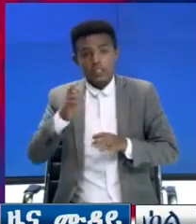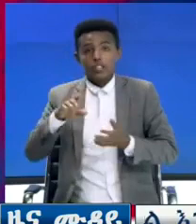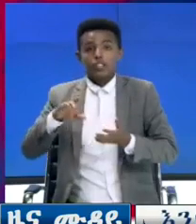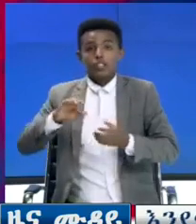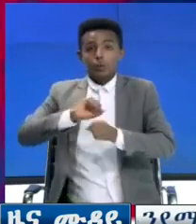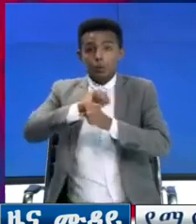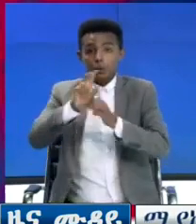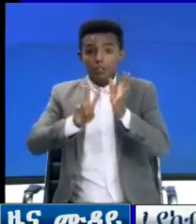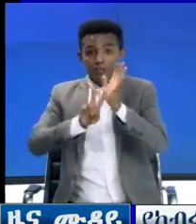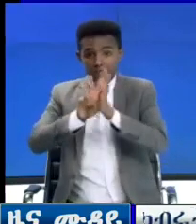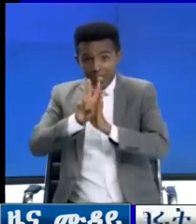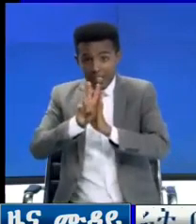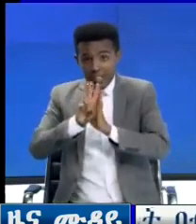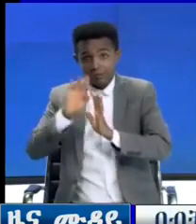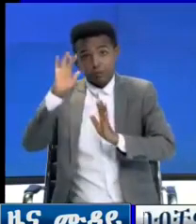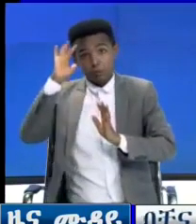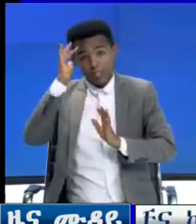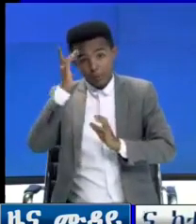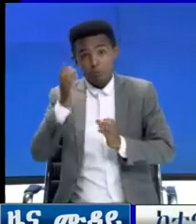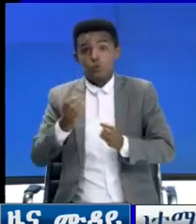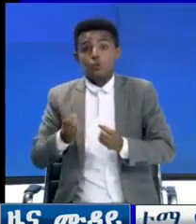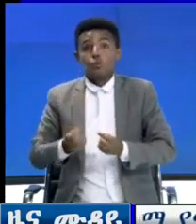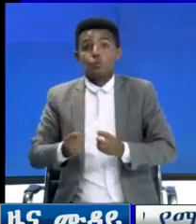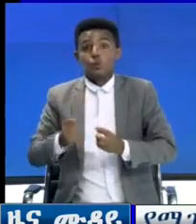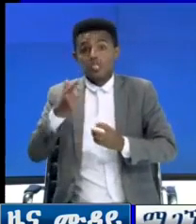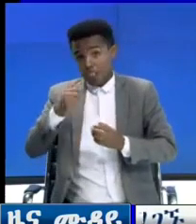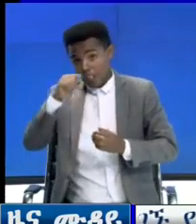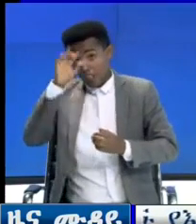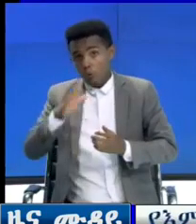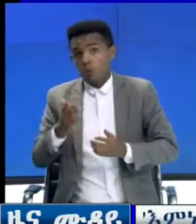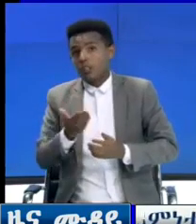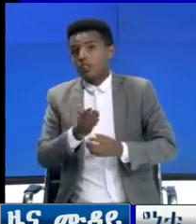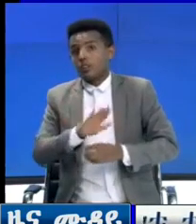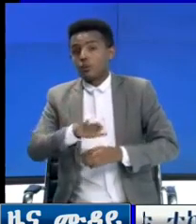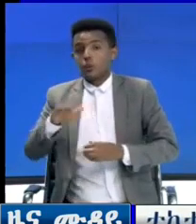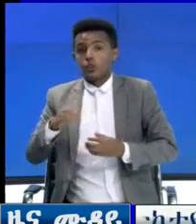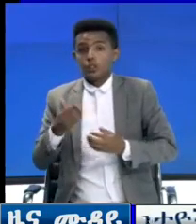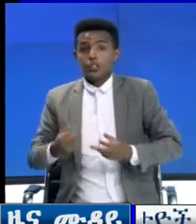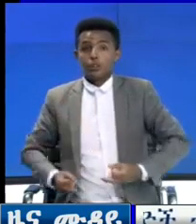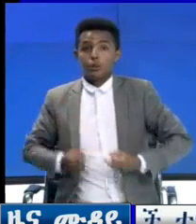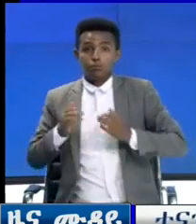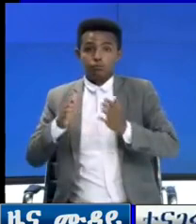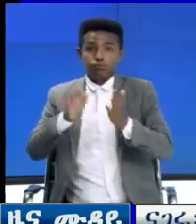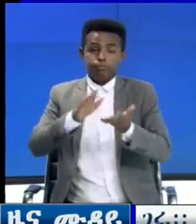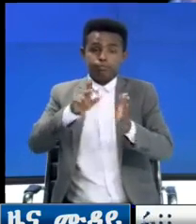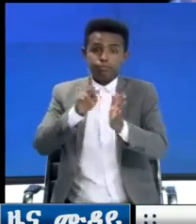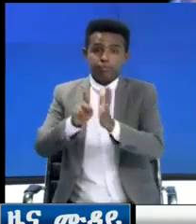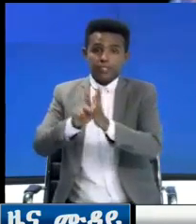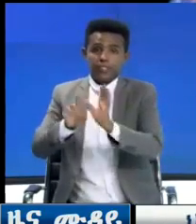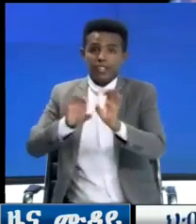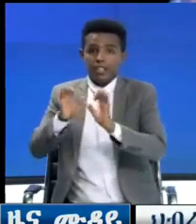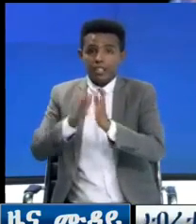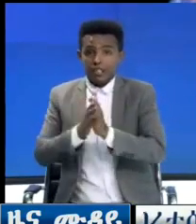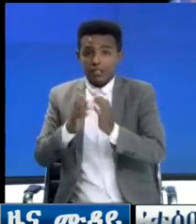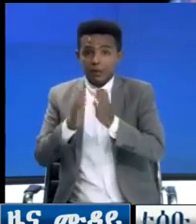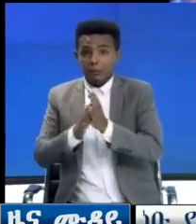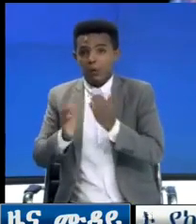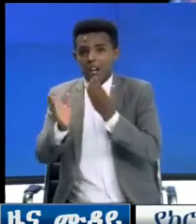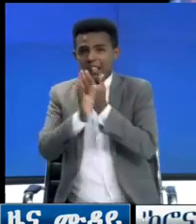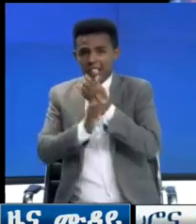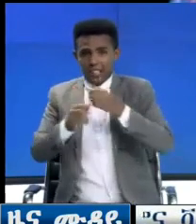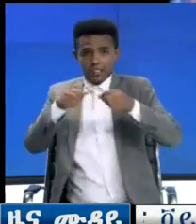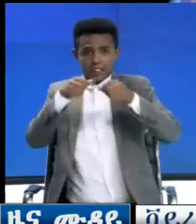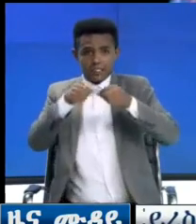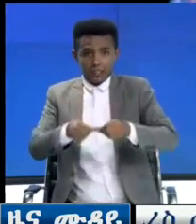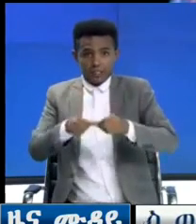የኮሮና ቫይረስ ወረርሽኝ ውድ የሰው ልጆችን ህይወት እየቀጠፈ አሁንም ዓለምን ማዳረሱን ቀጥሏል። ወደ ሀገራችን ከገባ ቢሰነባብትም